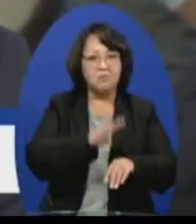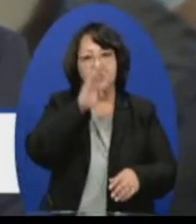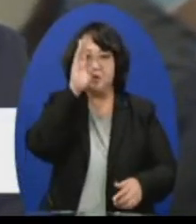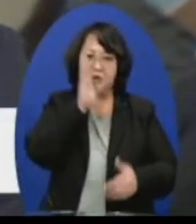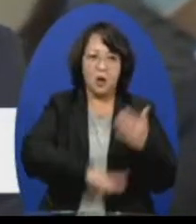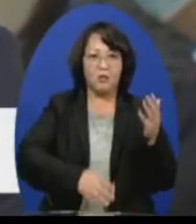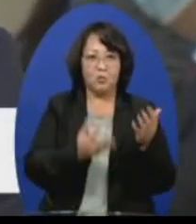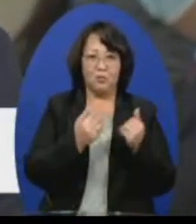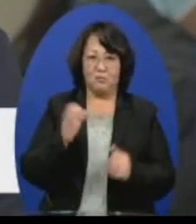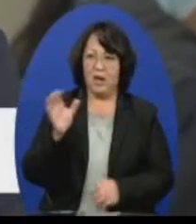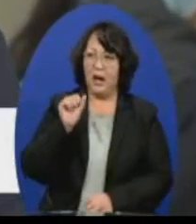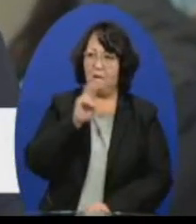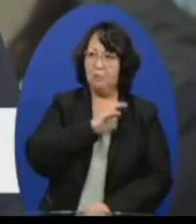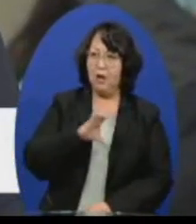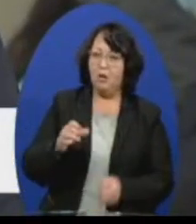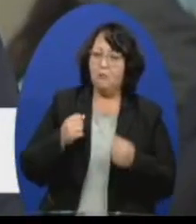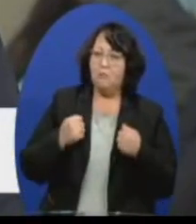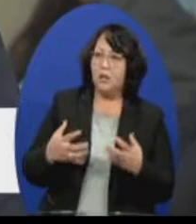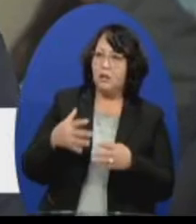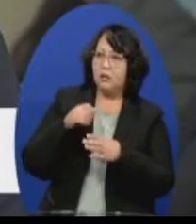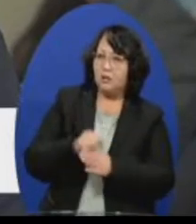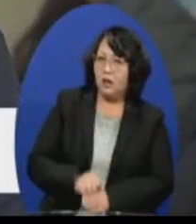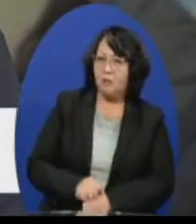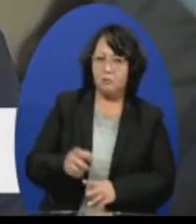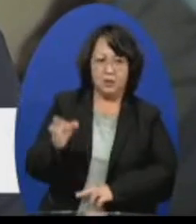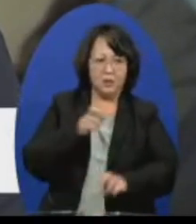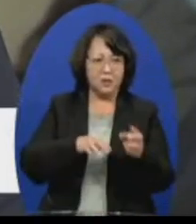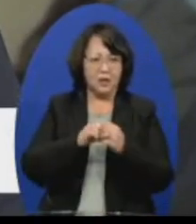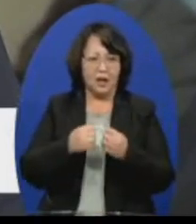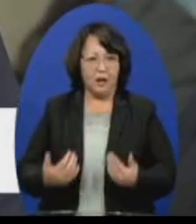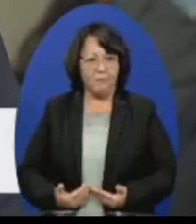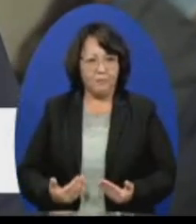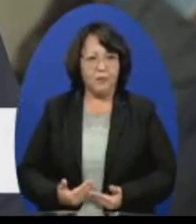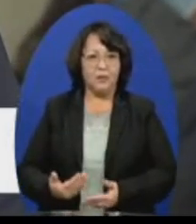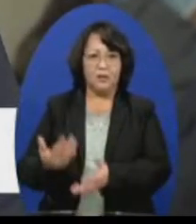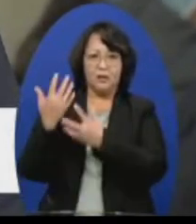нөхцөл байдлыг болгож байгаа. Бид нар энэ бизнес эрхлэх гэж явж байгаа,